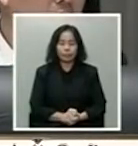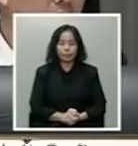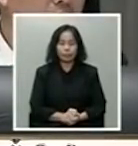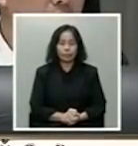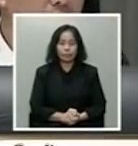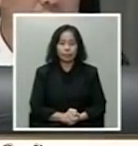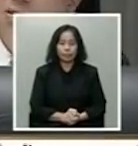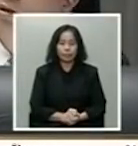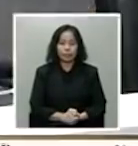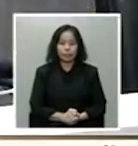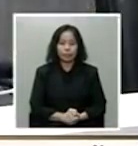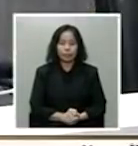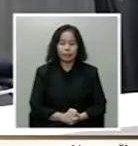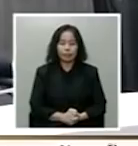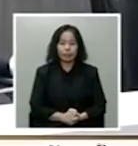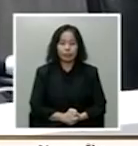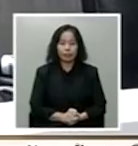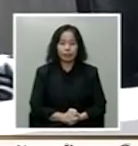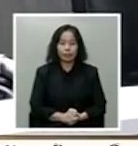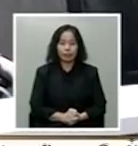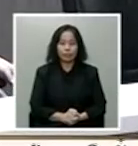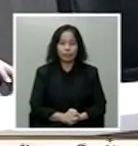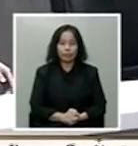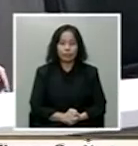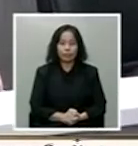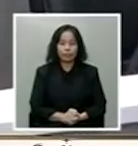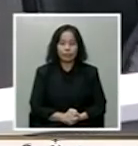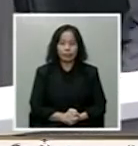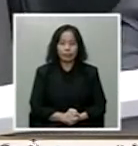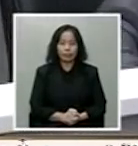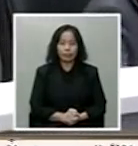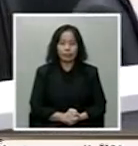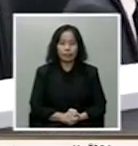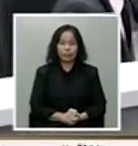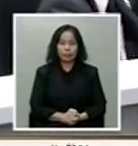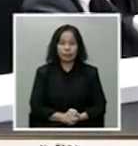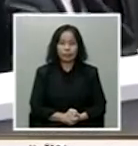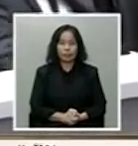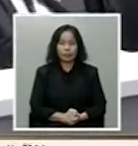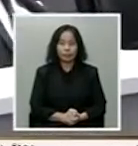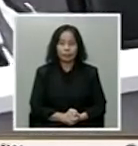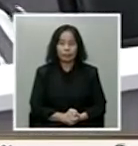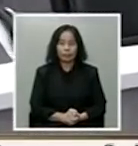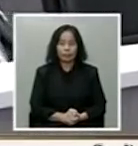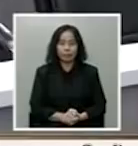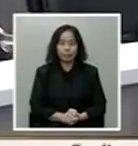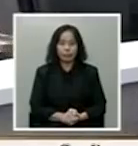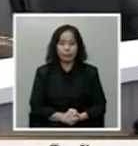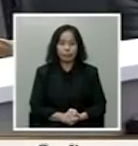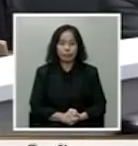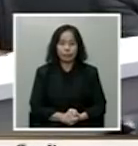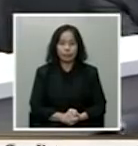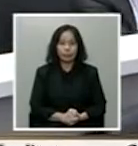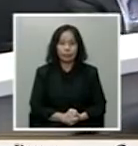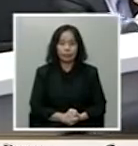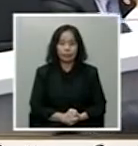จำเป็นที่เราให้รอให้เจ้าหน้าที่ตำรวจจับหรอกนะครับเจอเนี่ยคนเนี้ยที่เป็นจำเลยนะ